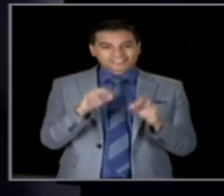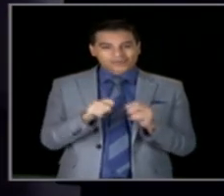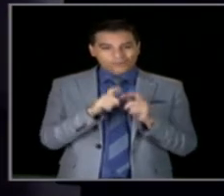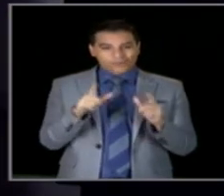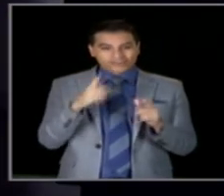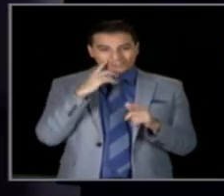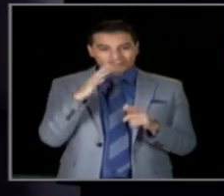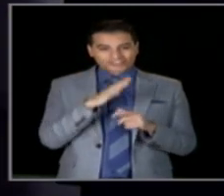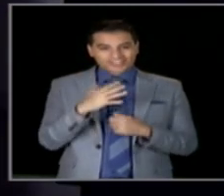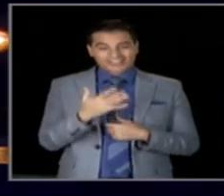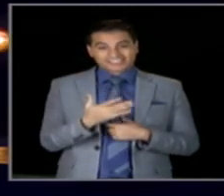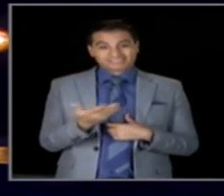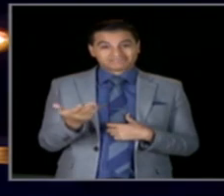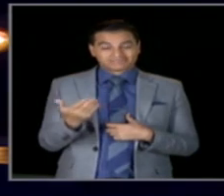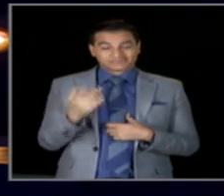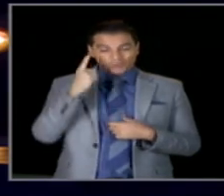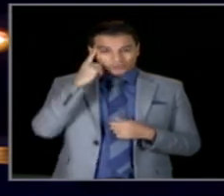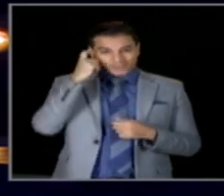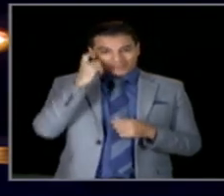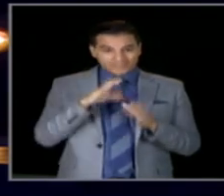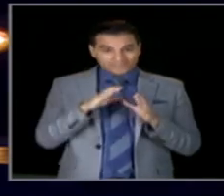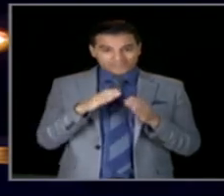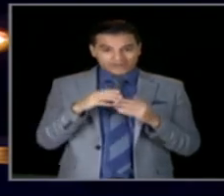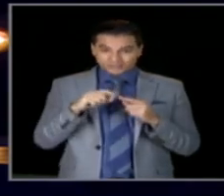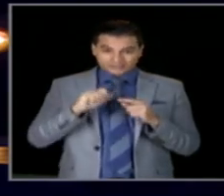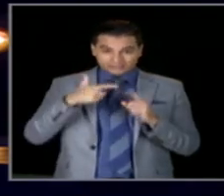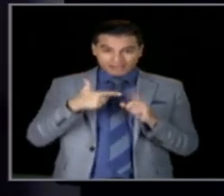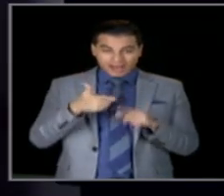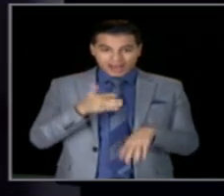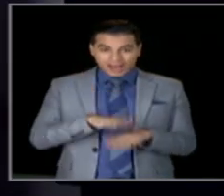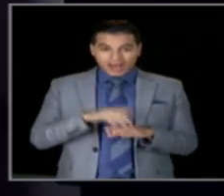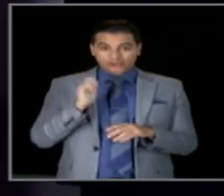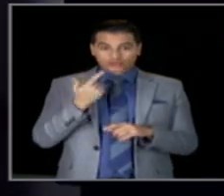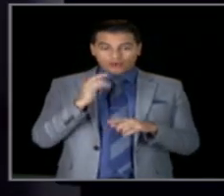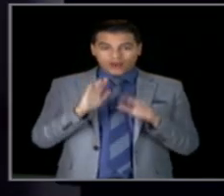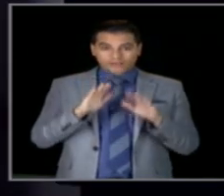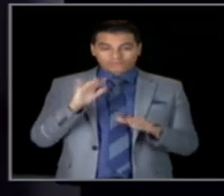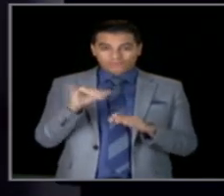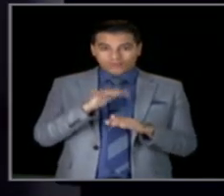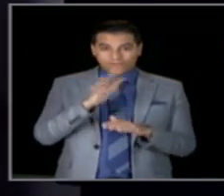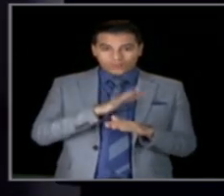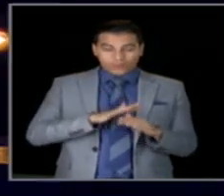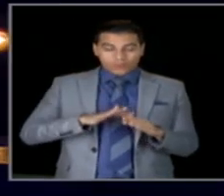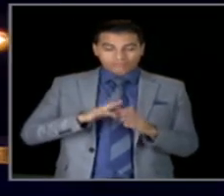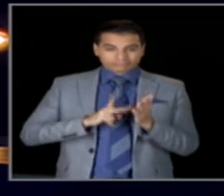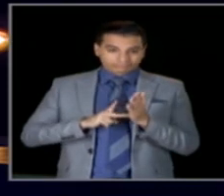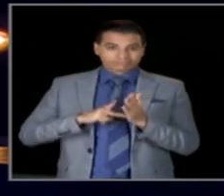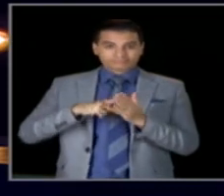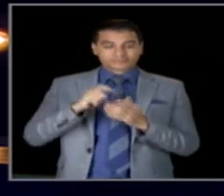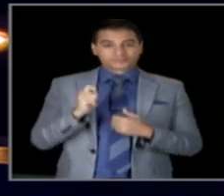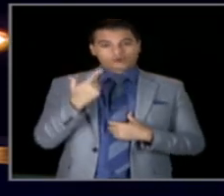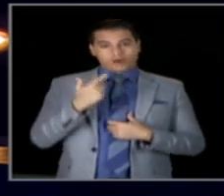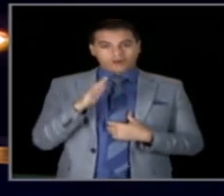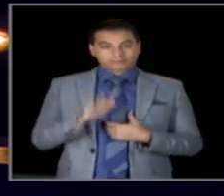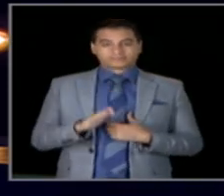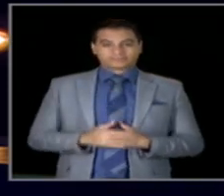باين عليها. وسط البلد الفقره اللي جايه هتعتمد على السرعه، محتاجين ناخد القرار اسرع من